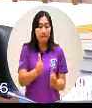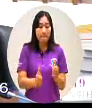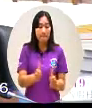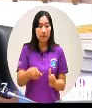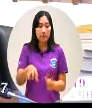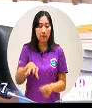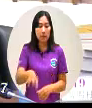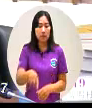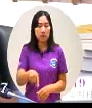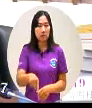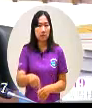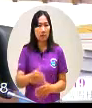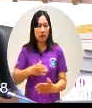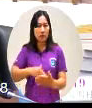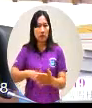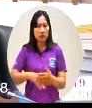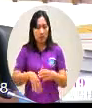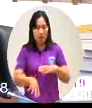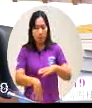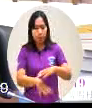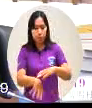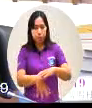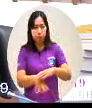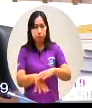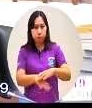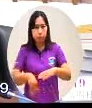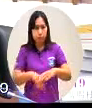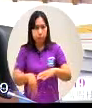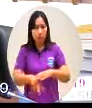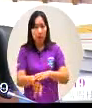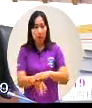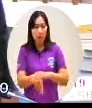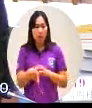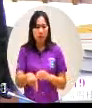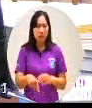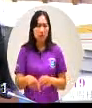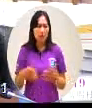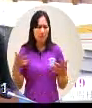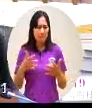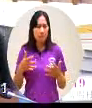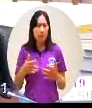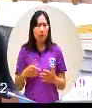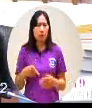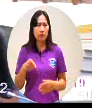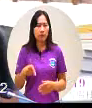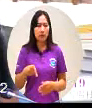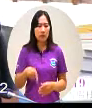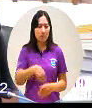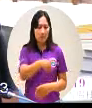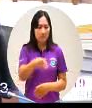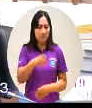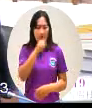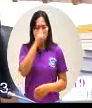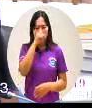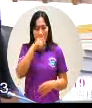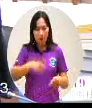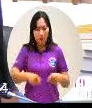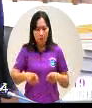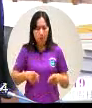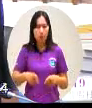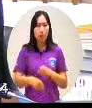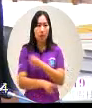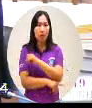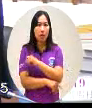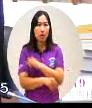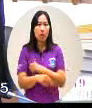这内底码头掏空的。我想这个议题吼，啊来做一个好好的规划啦吼。啊，最后时间我